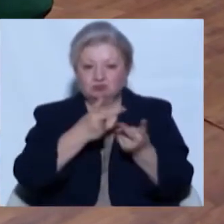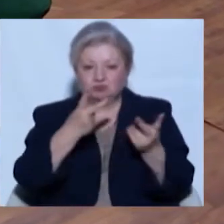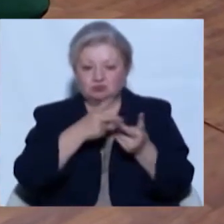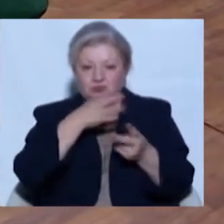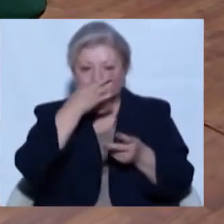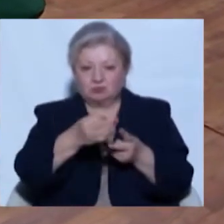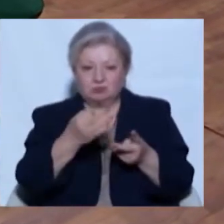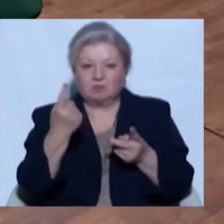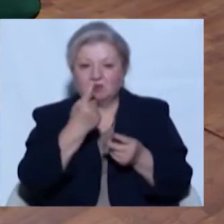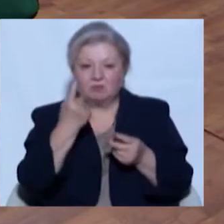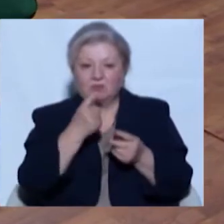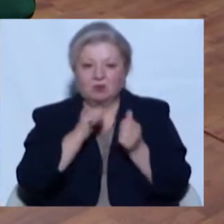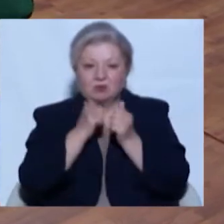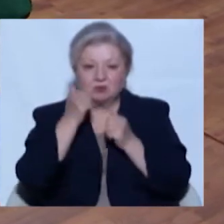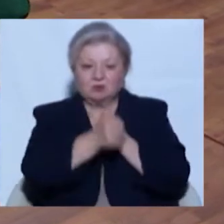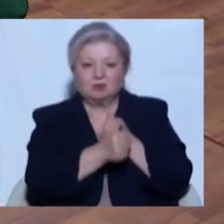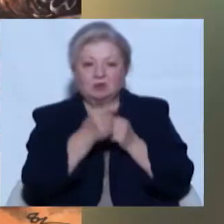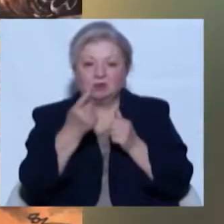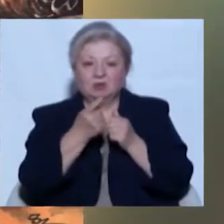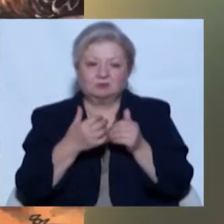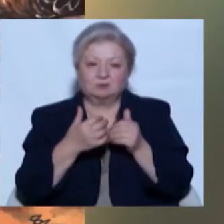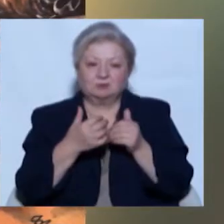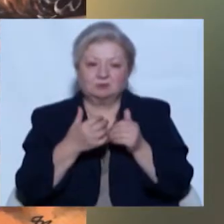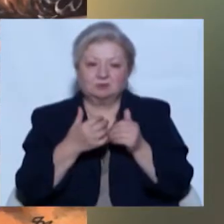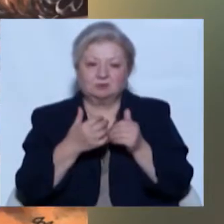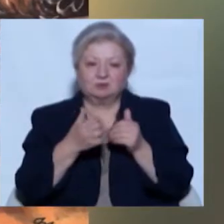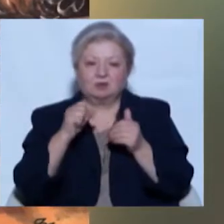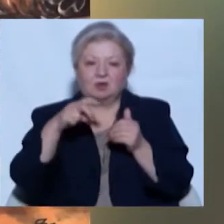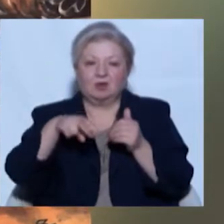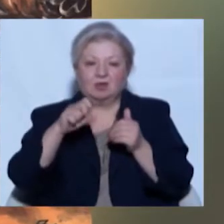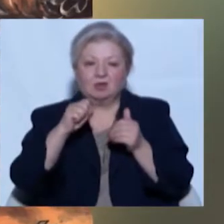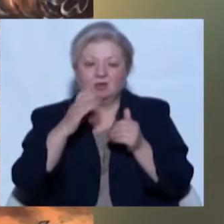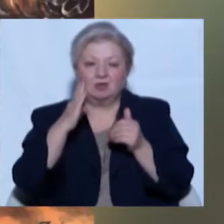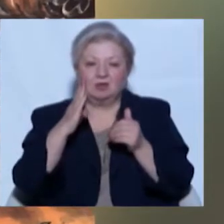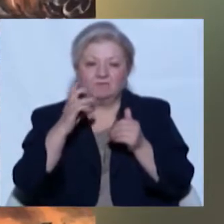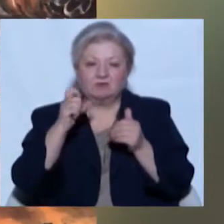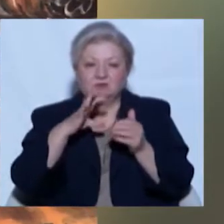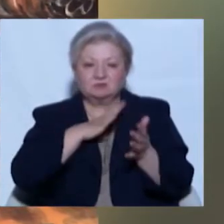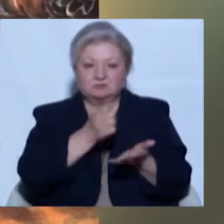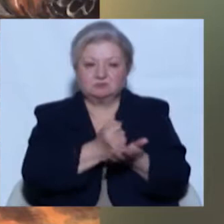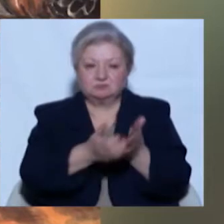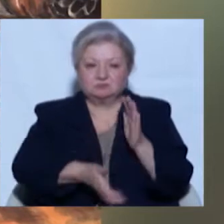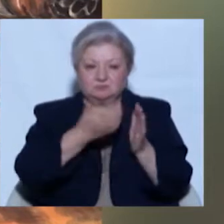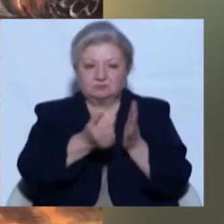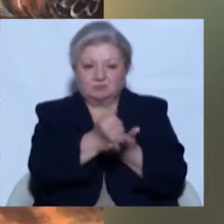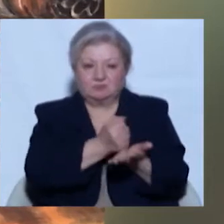რიგში ის ახტალისა და ალავერდის მადნეული საბადოები, რომელიც ერეკლე მეორემ